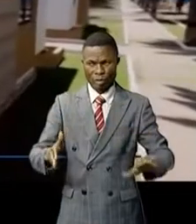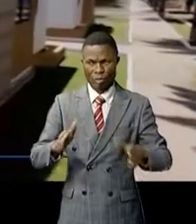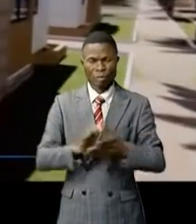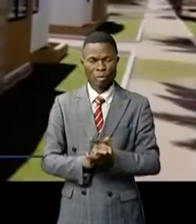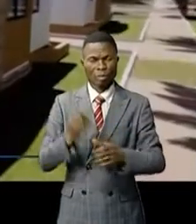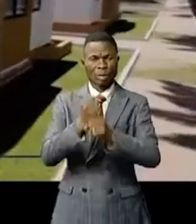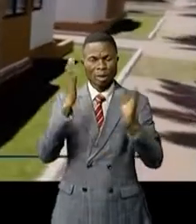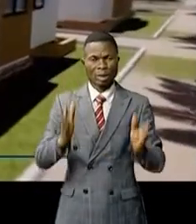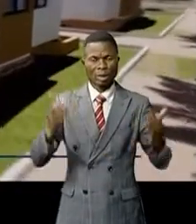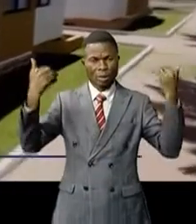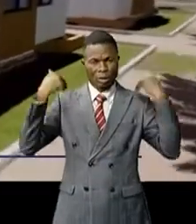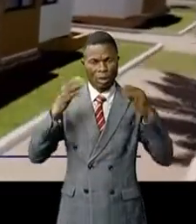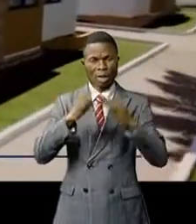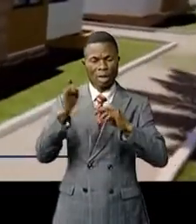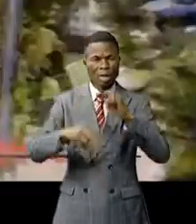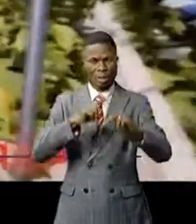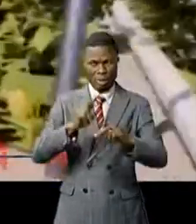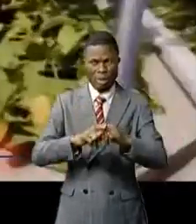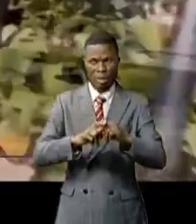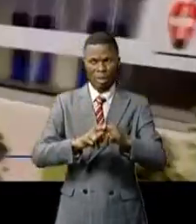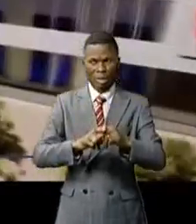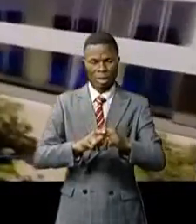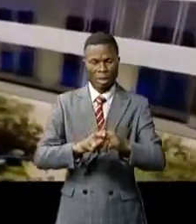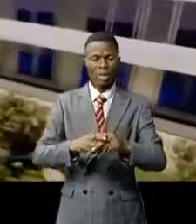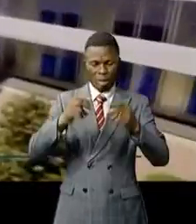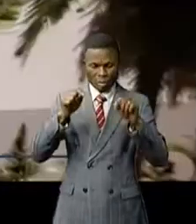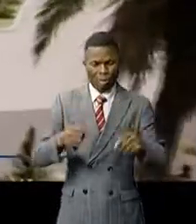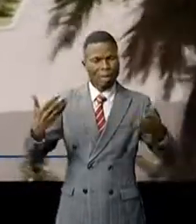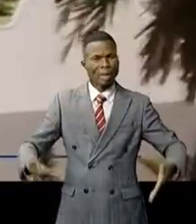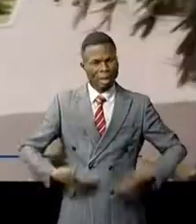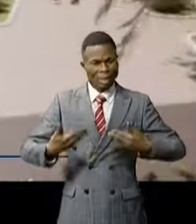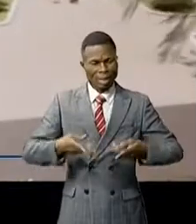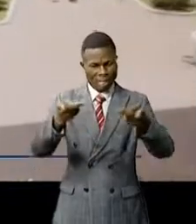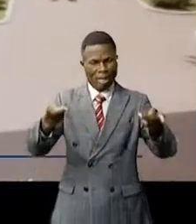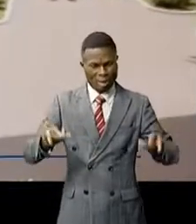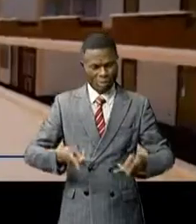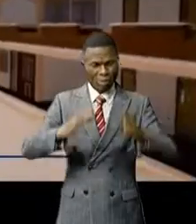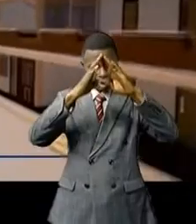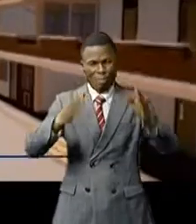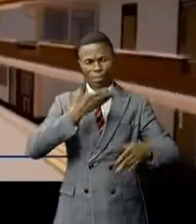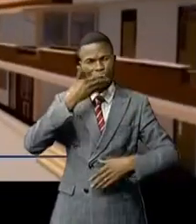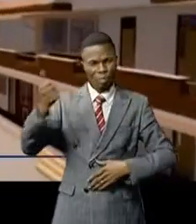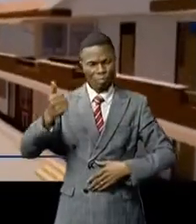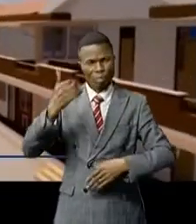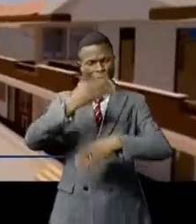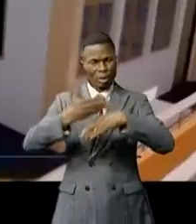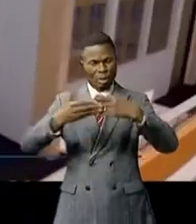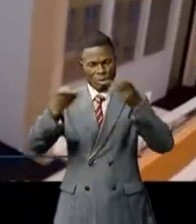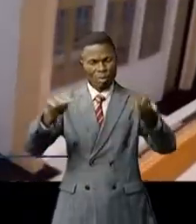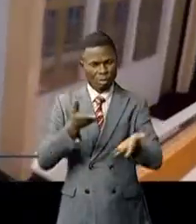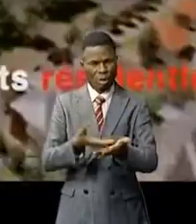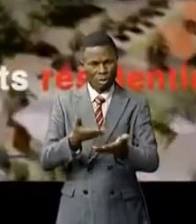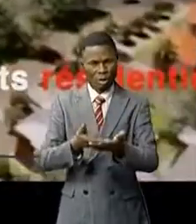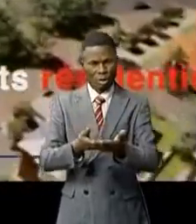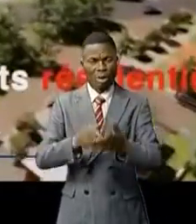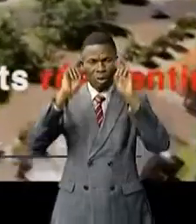Les agents et cadres de l'Assemblée nationale peuvent désormais jouir des logements décents en érigeant sur ces sites